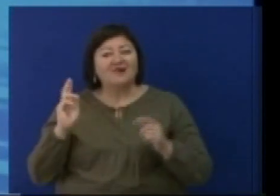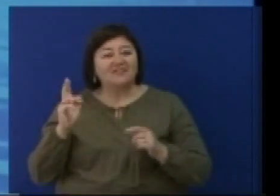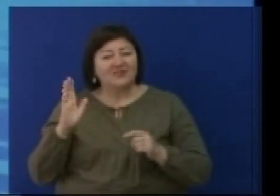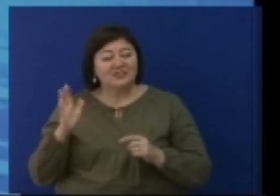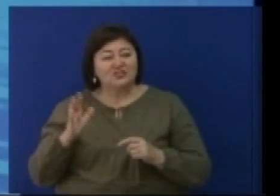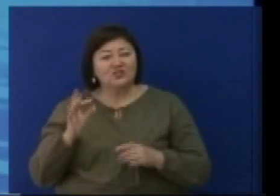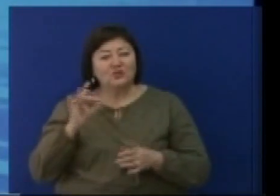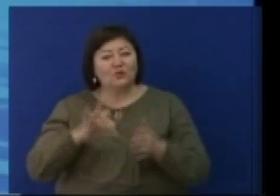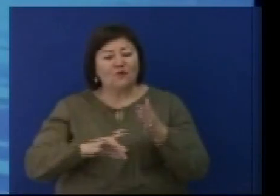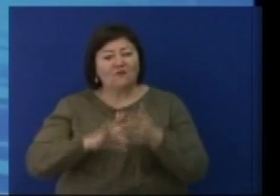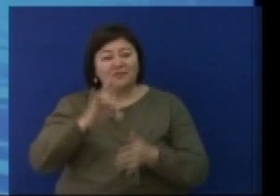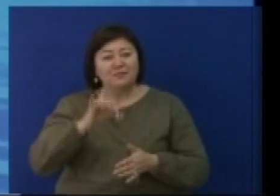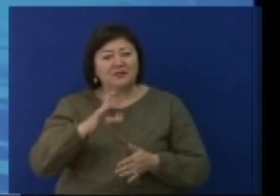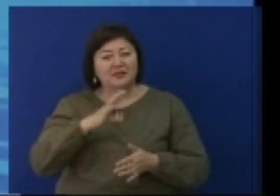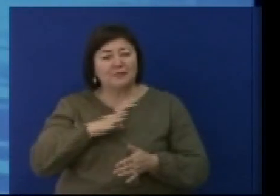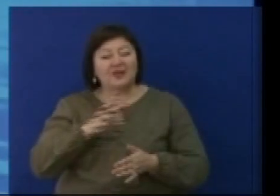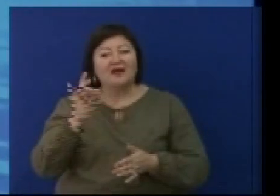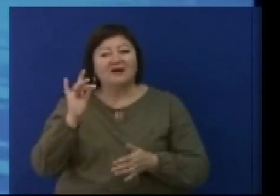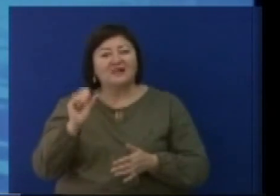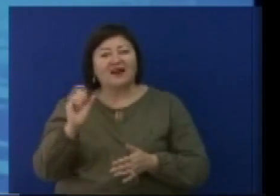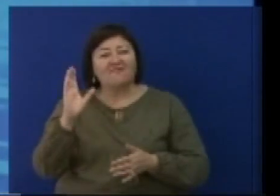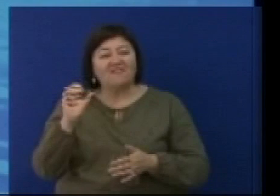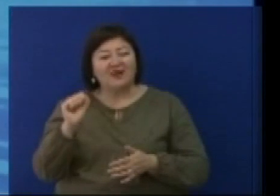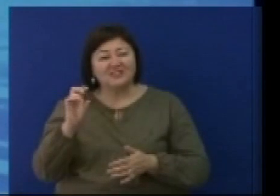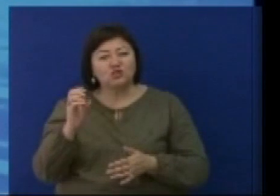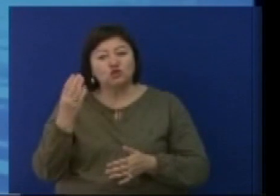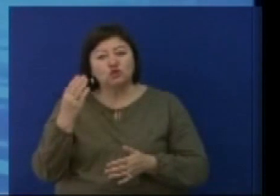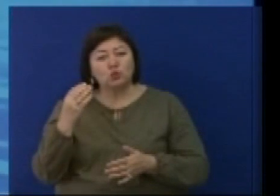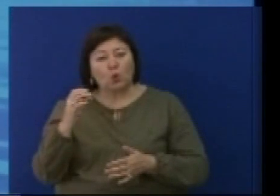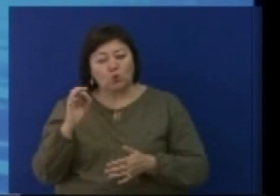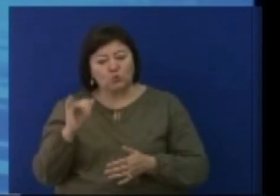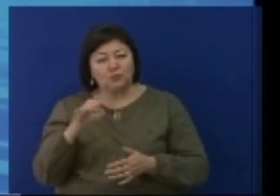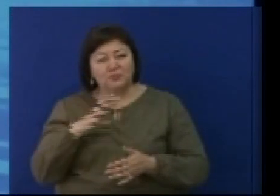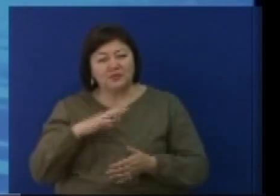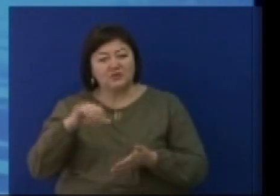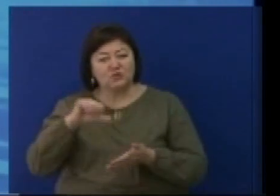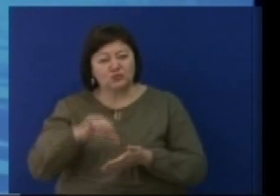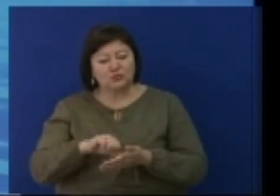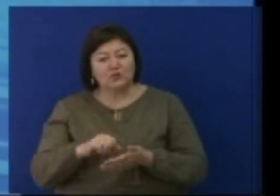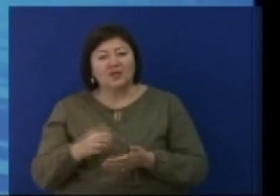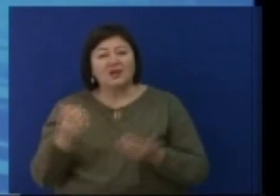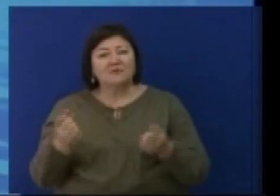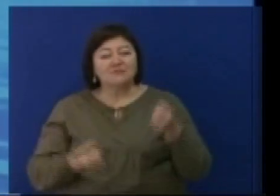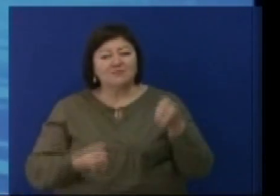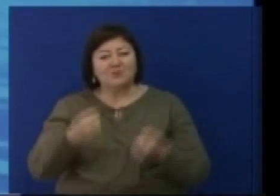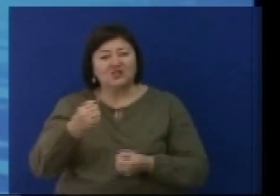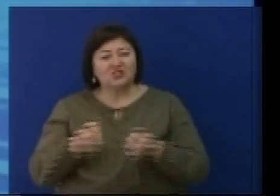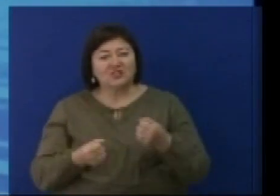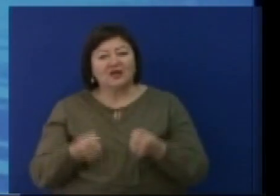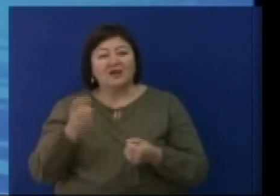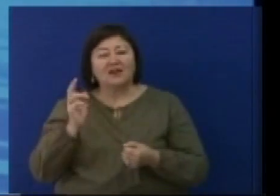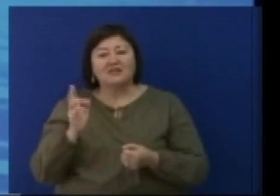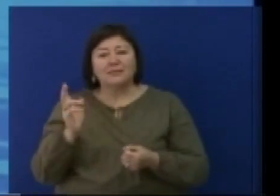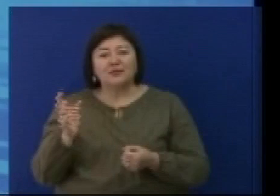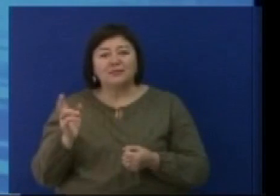қаласында жаңа Равын шоурумын ашу барысында өтті. Айта кетерлігі, Равын автокөлігін кез келген сатып